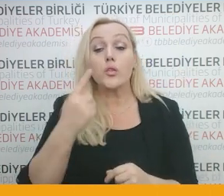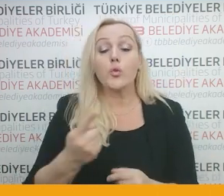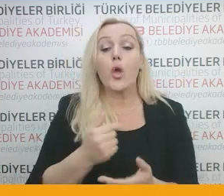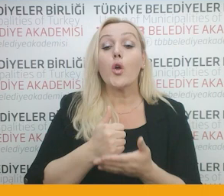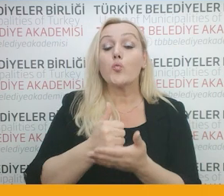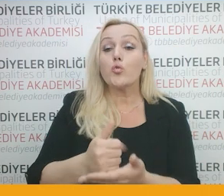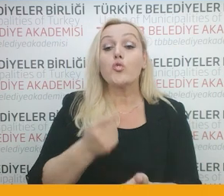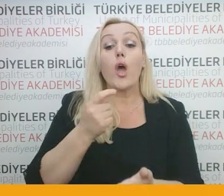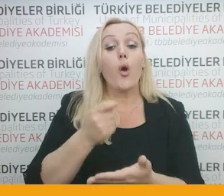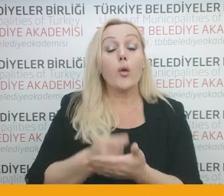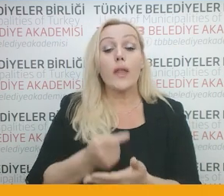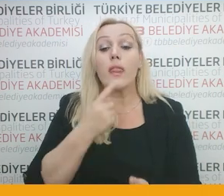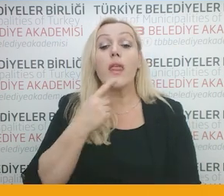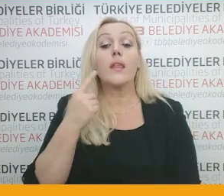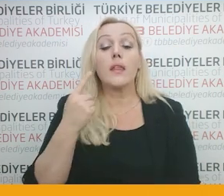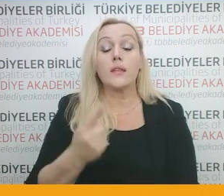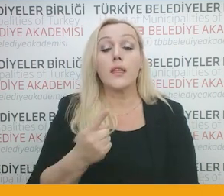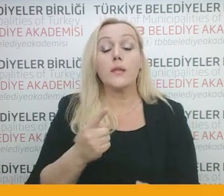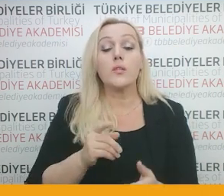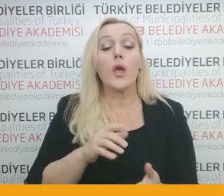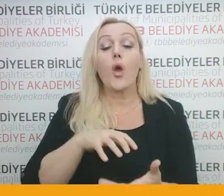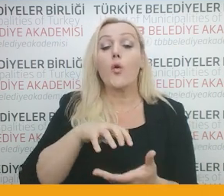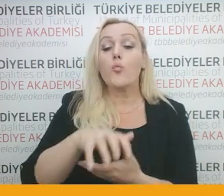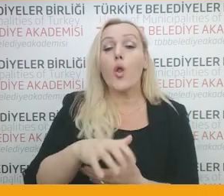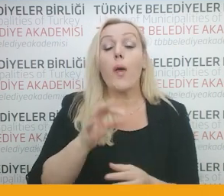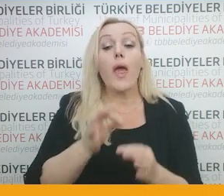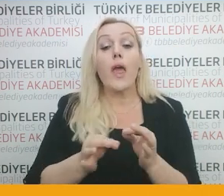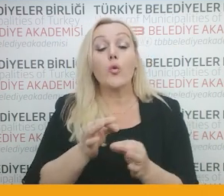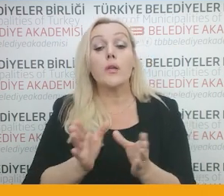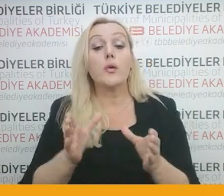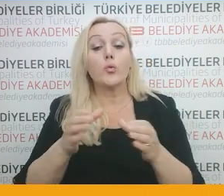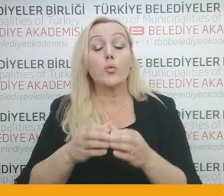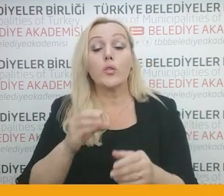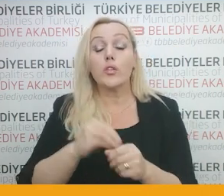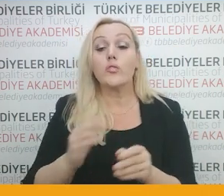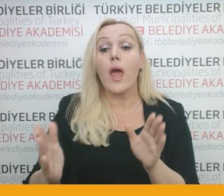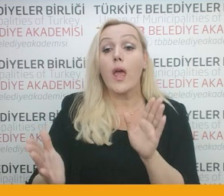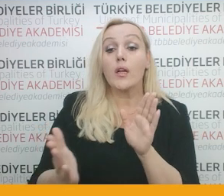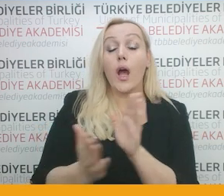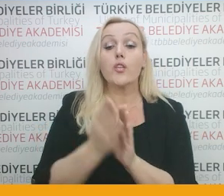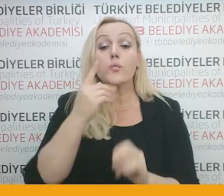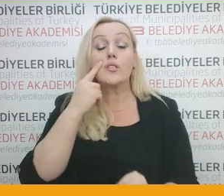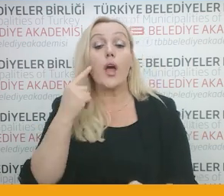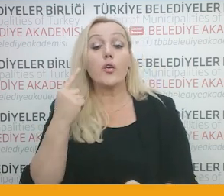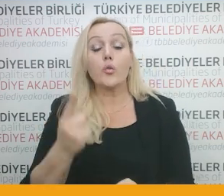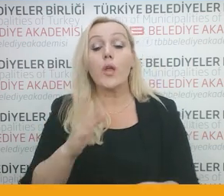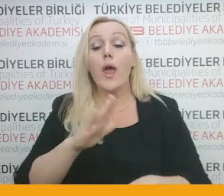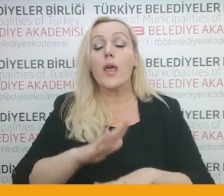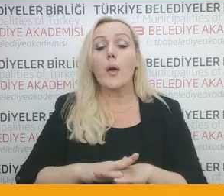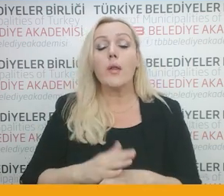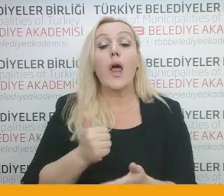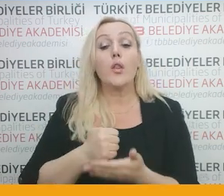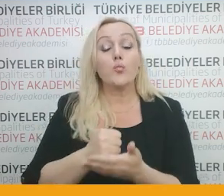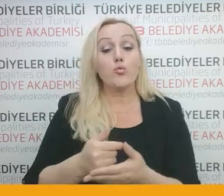ödenekleri, bütçe tertipleri dediğimiz kısım ekonomik sınıflandırmada karşımıza çıkıyor. Bu yapılan bütçe